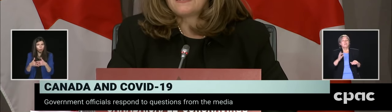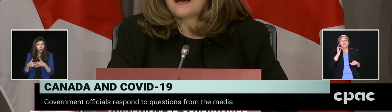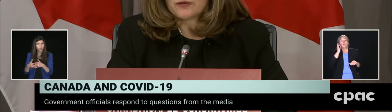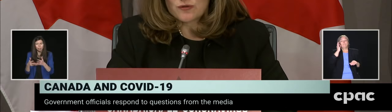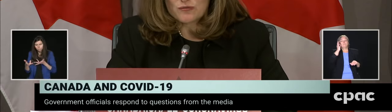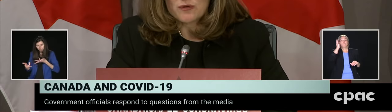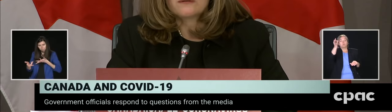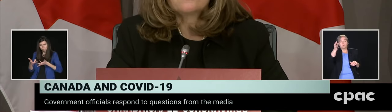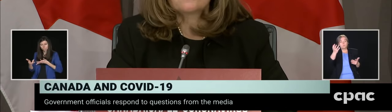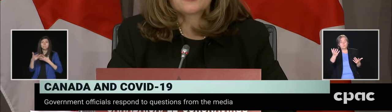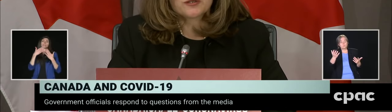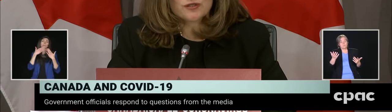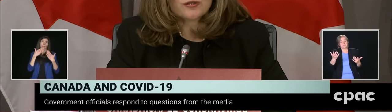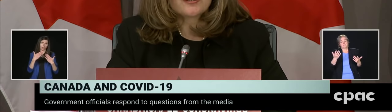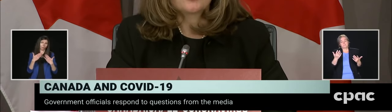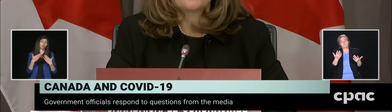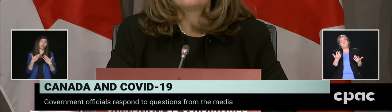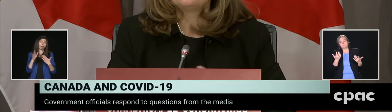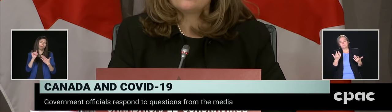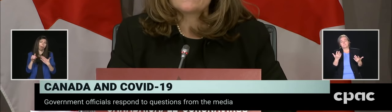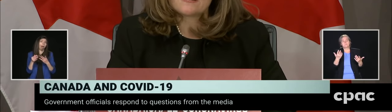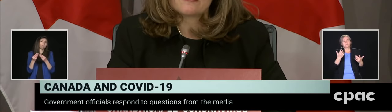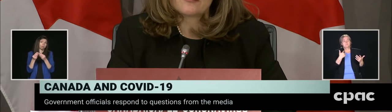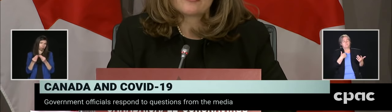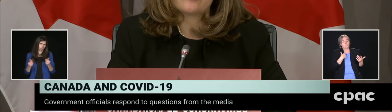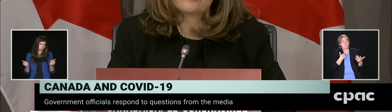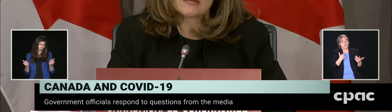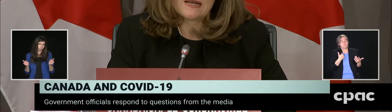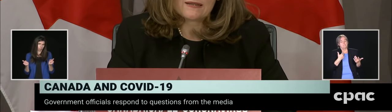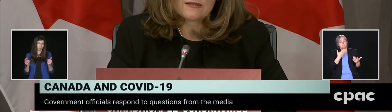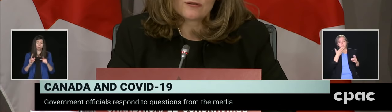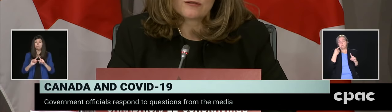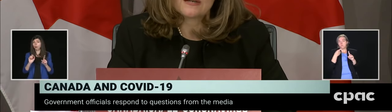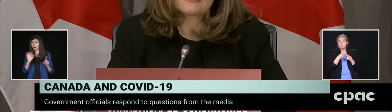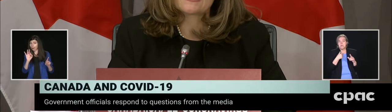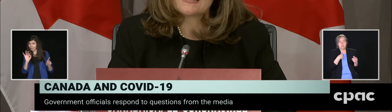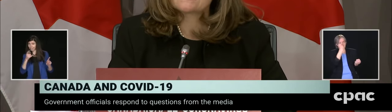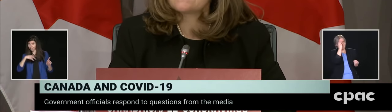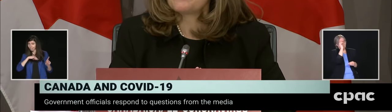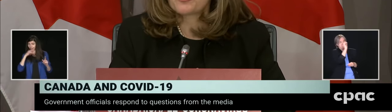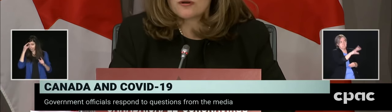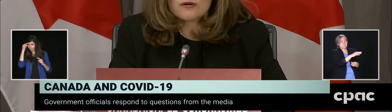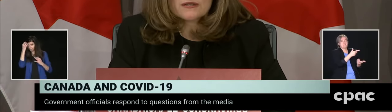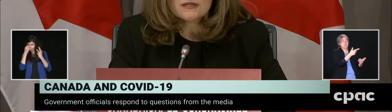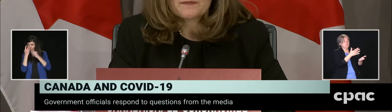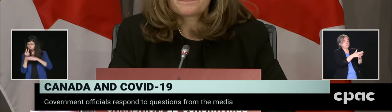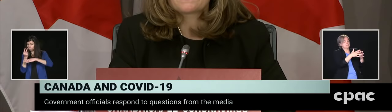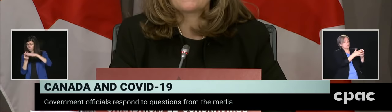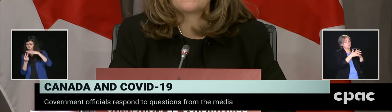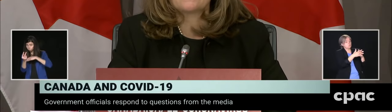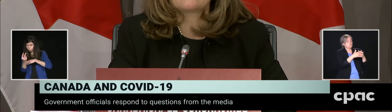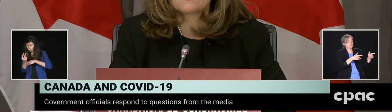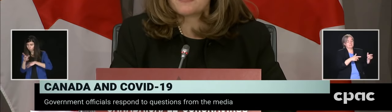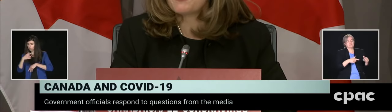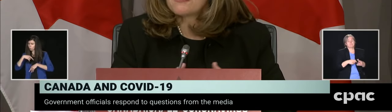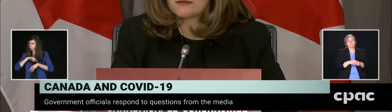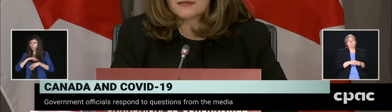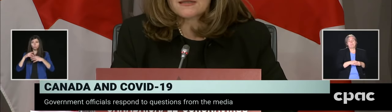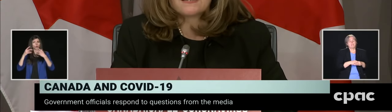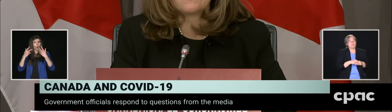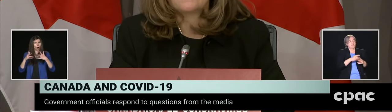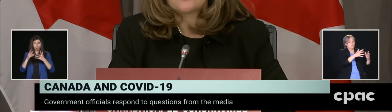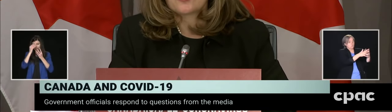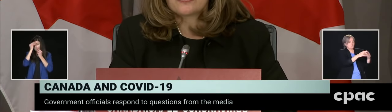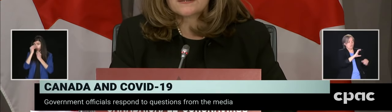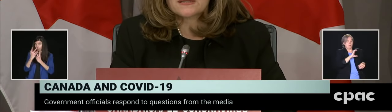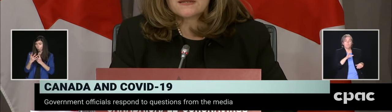fait l'argument que nous avons une relation réciproque et très